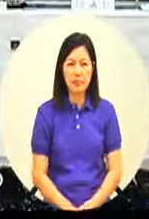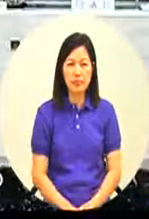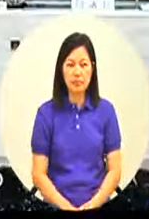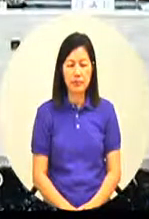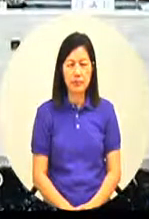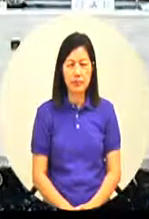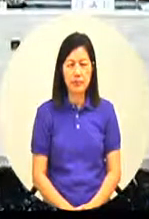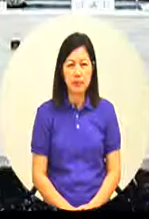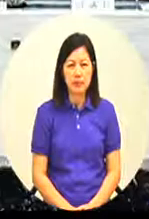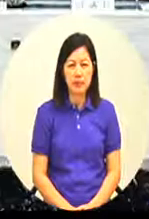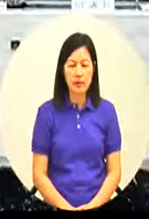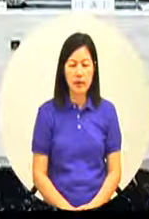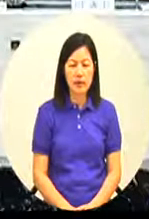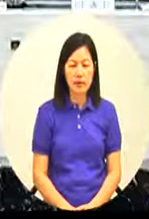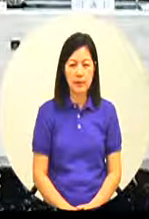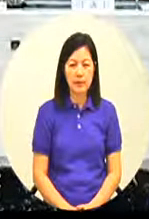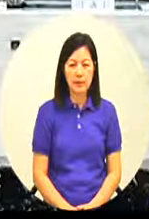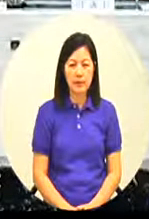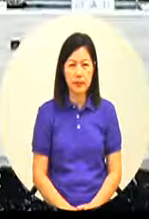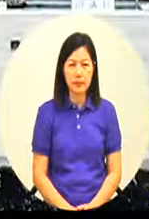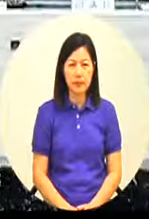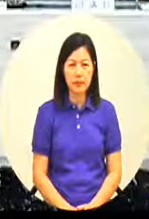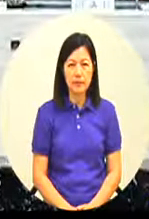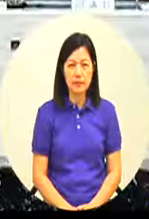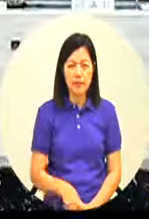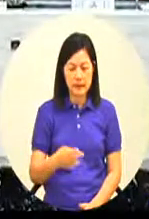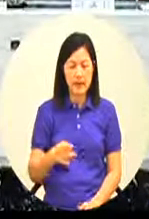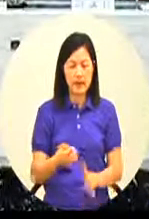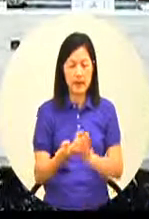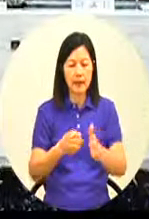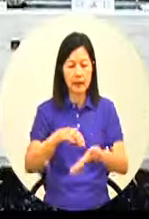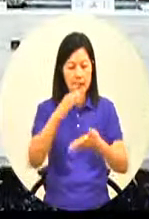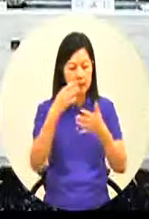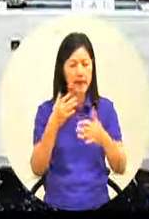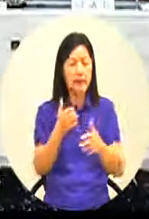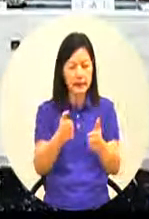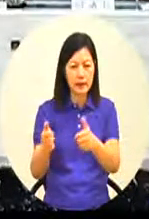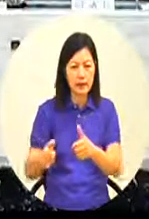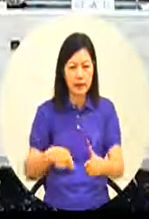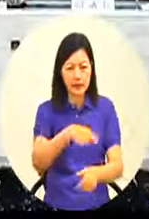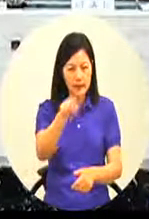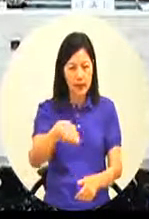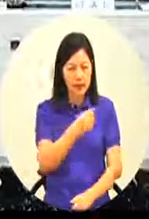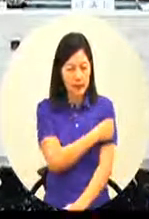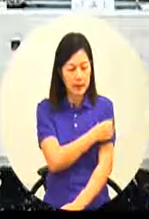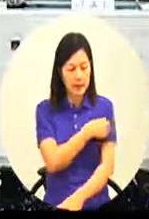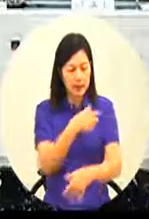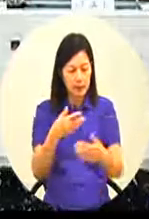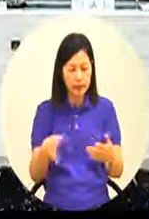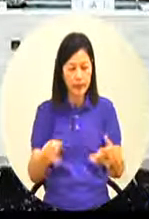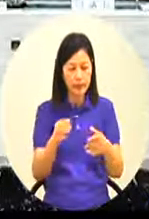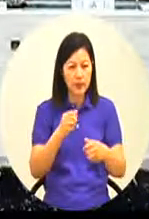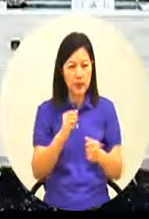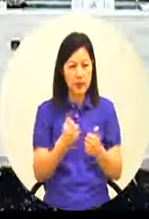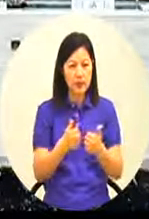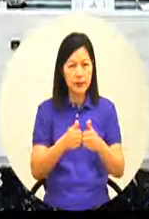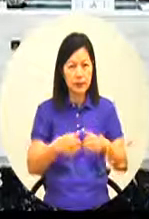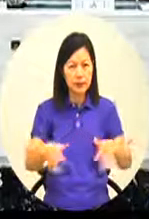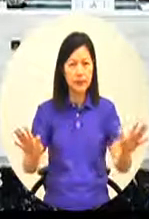一些修缮啦。那以上谢谢各位，大家辛苦了，散会。